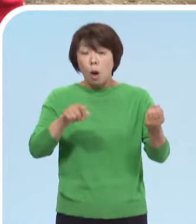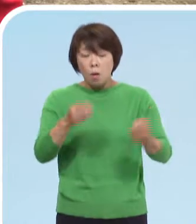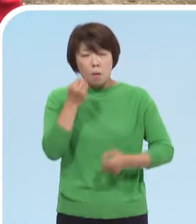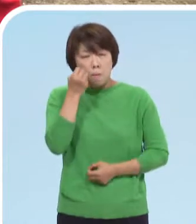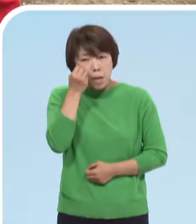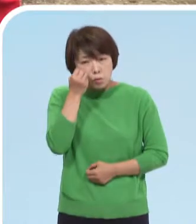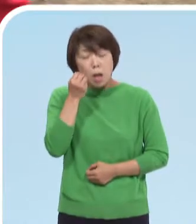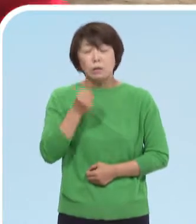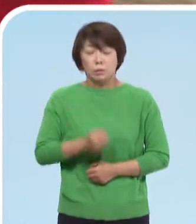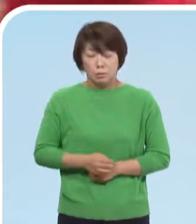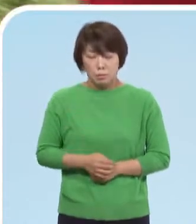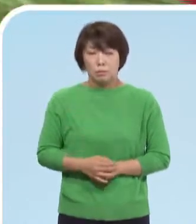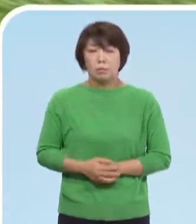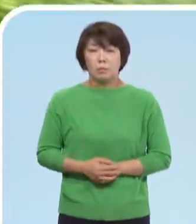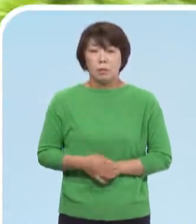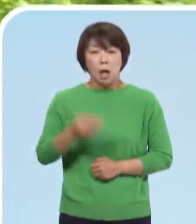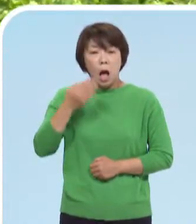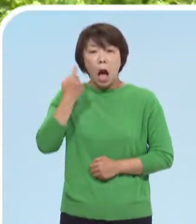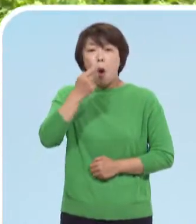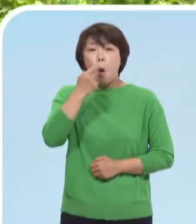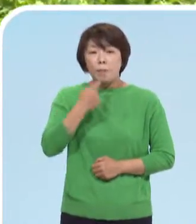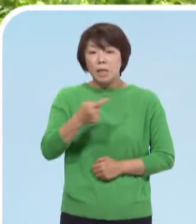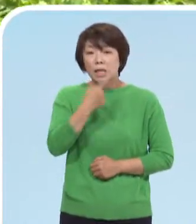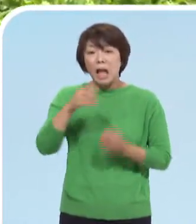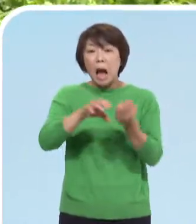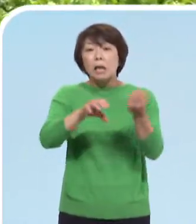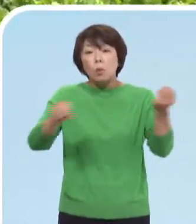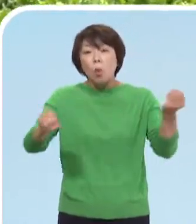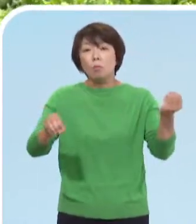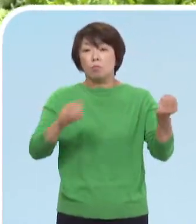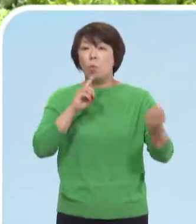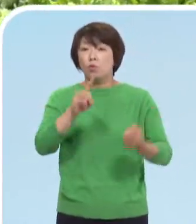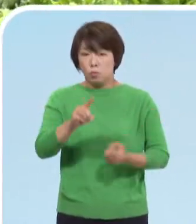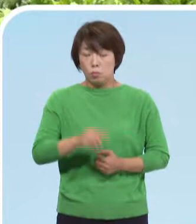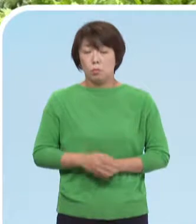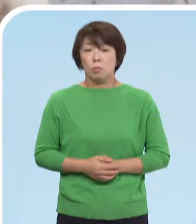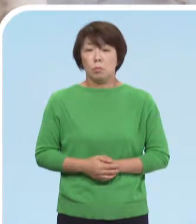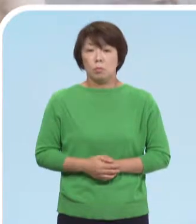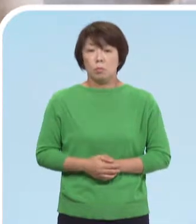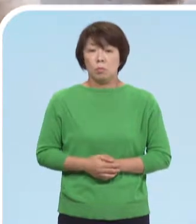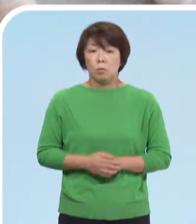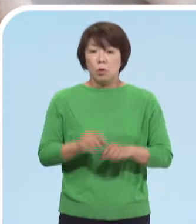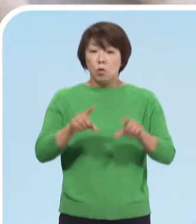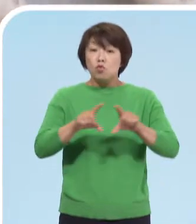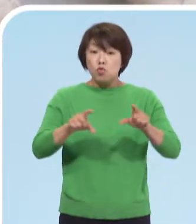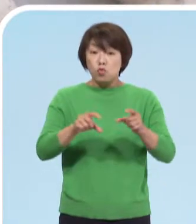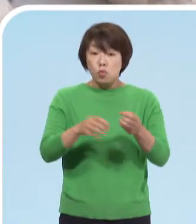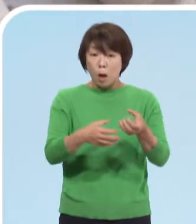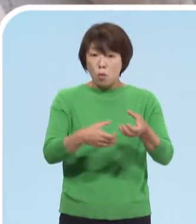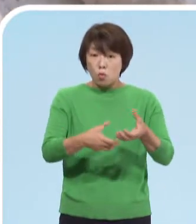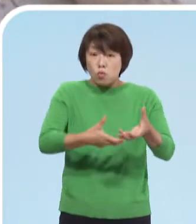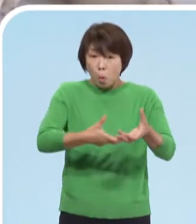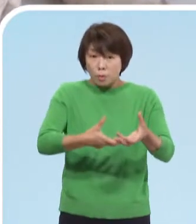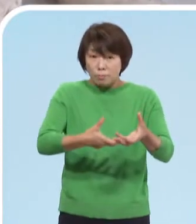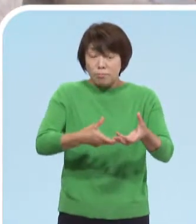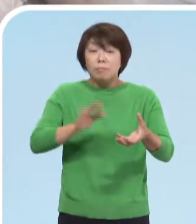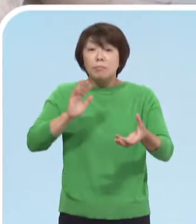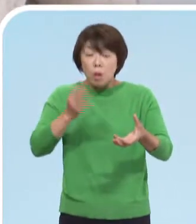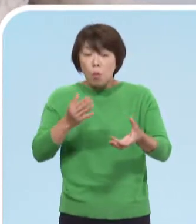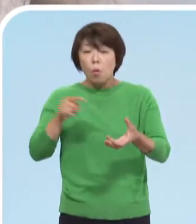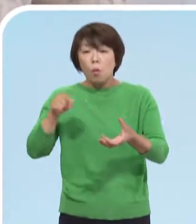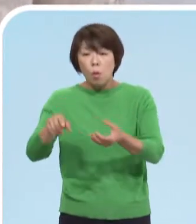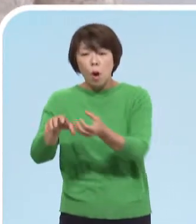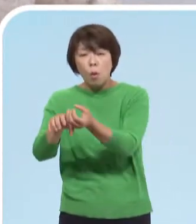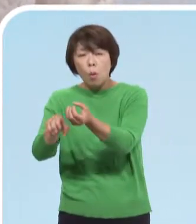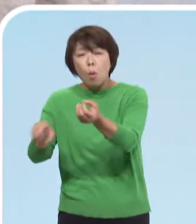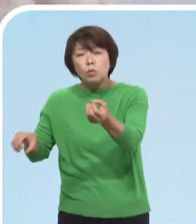非常に珍しい大根になってまして、青み大根という名前なんですけれども、 青み大根。 はい、普通の大根はこれが太さがあるんですけれども、ね、ちょっ